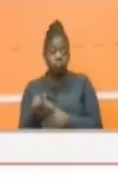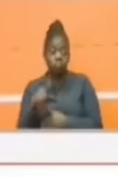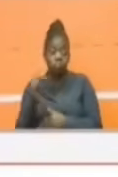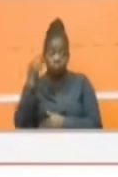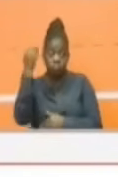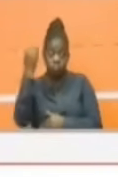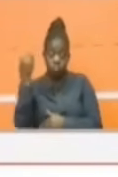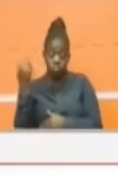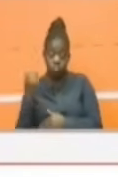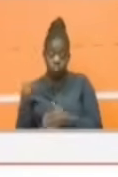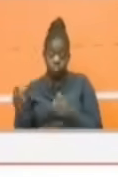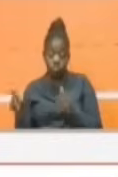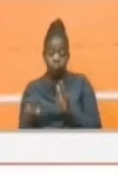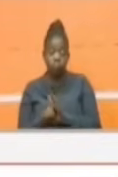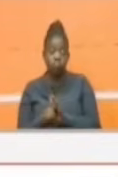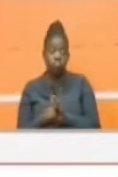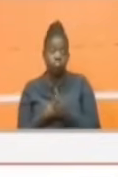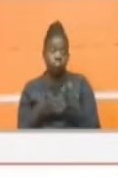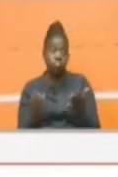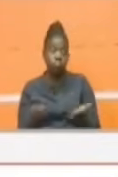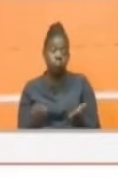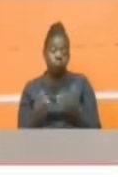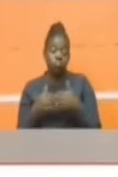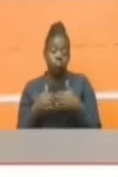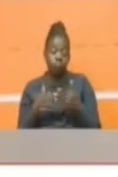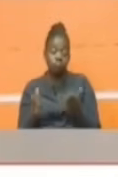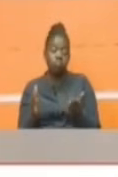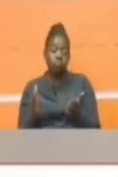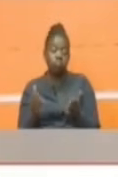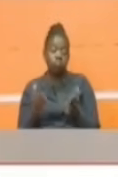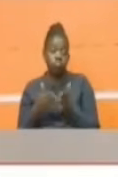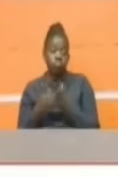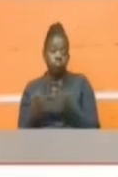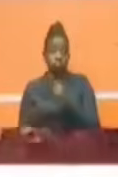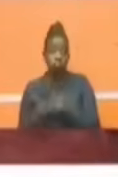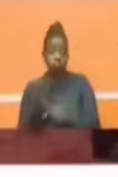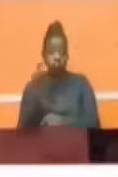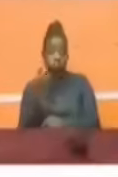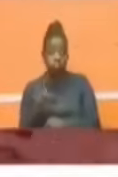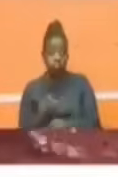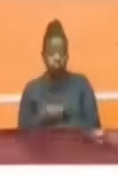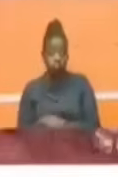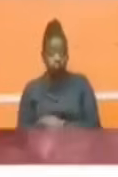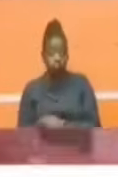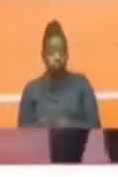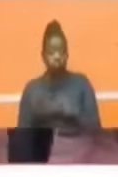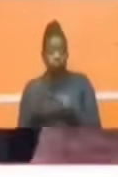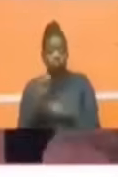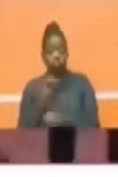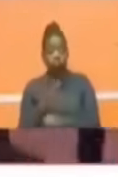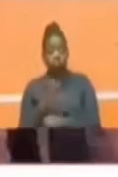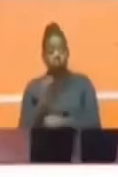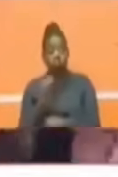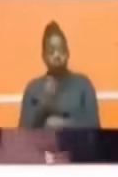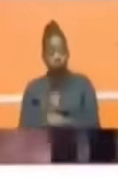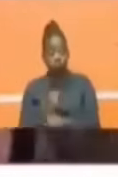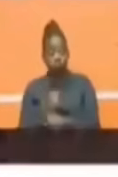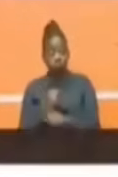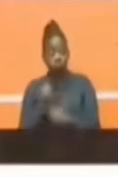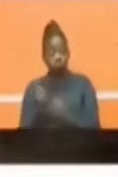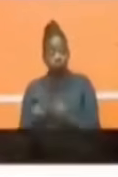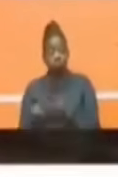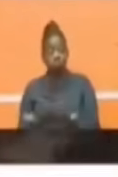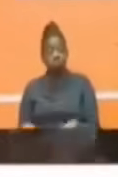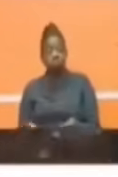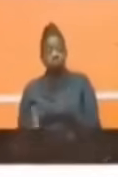mumbuga za mateka, umuvuna msango, guo kutu umundu. Choka kuliza bana wala obutagendira